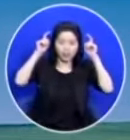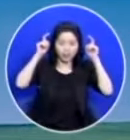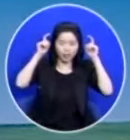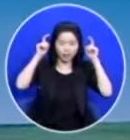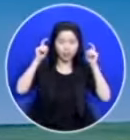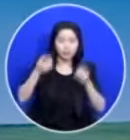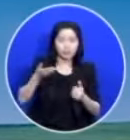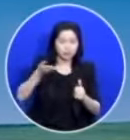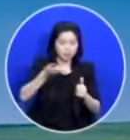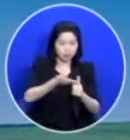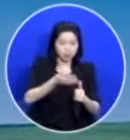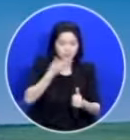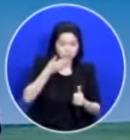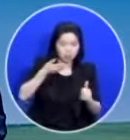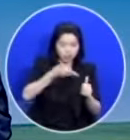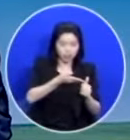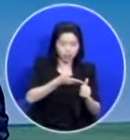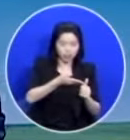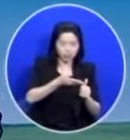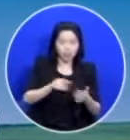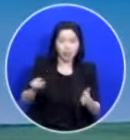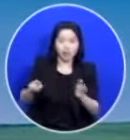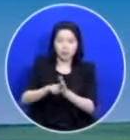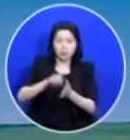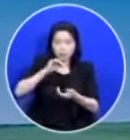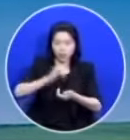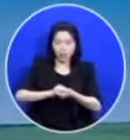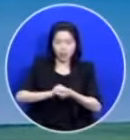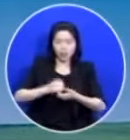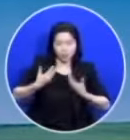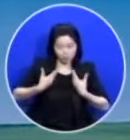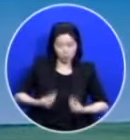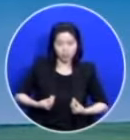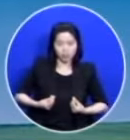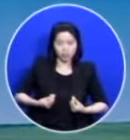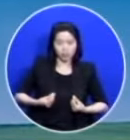먹이라 음의에 하여 좌절하고